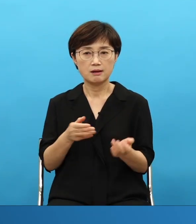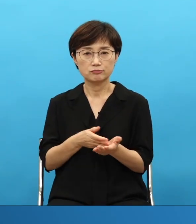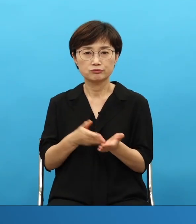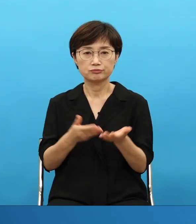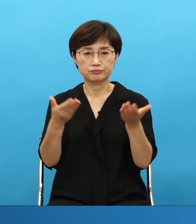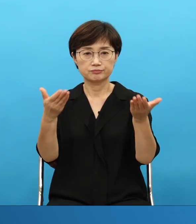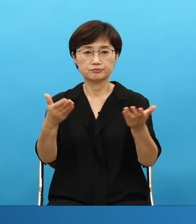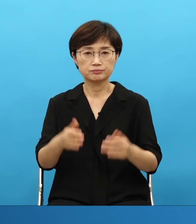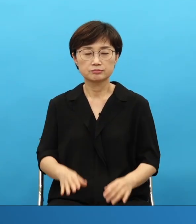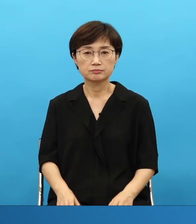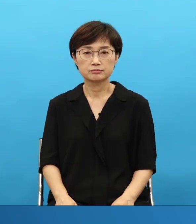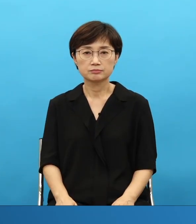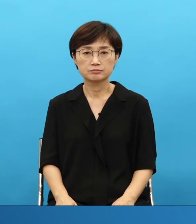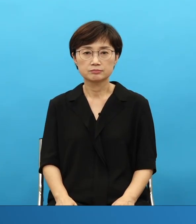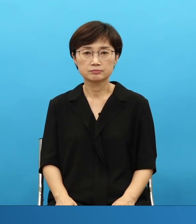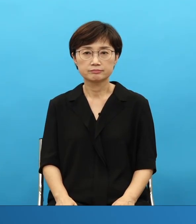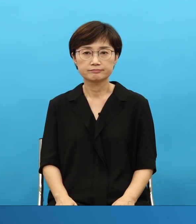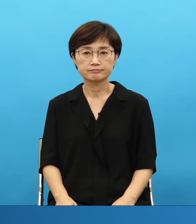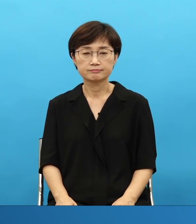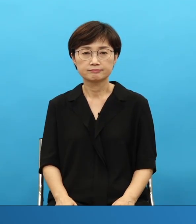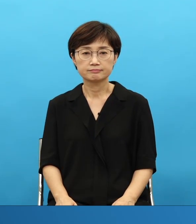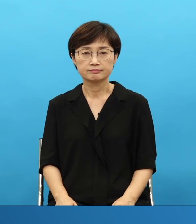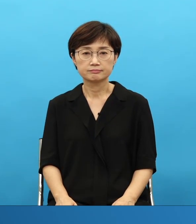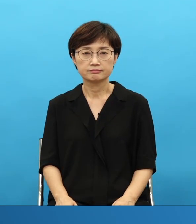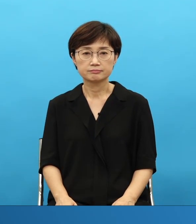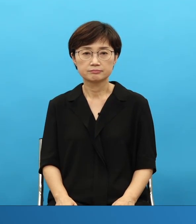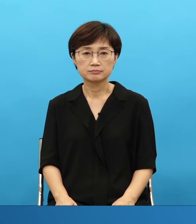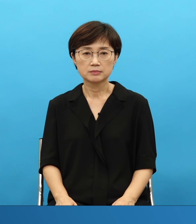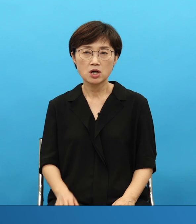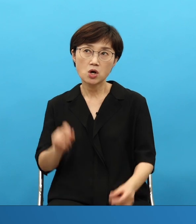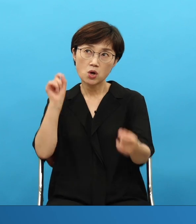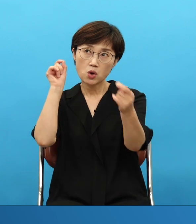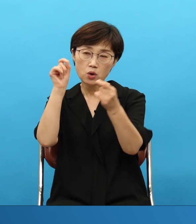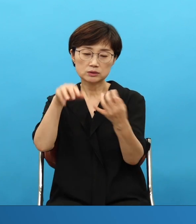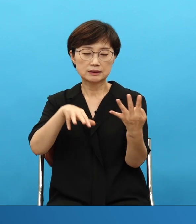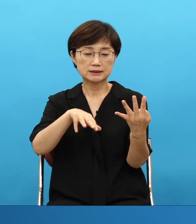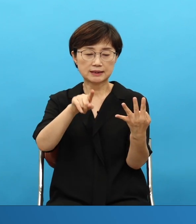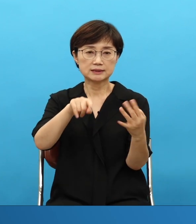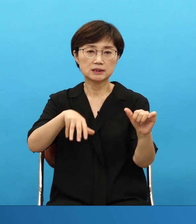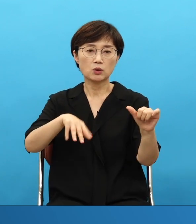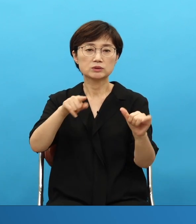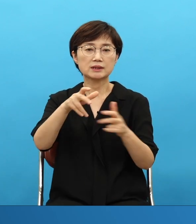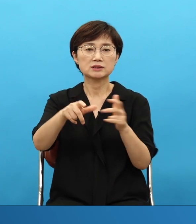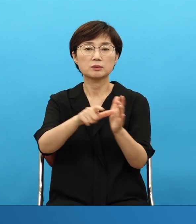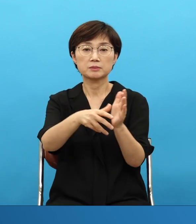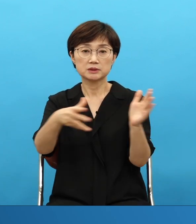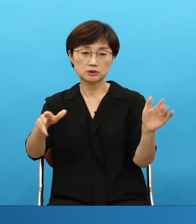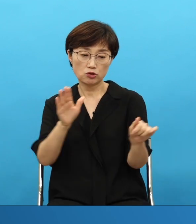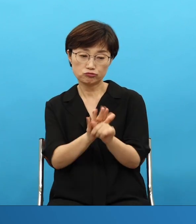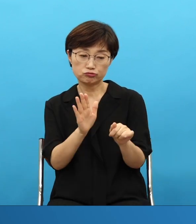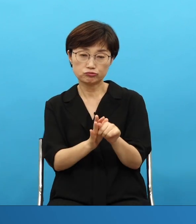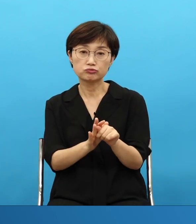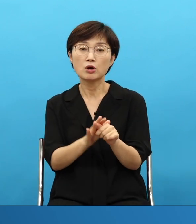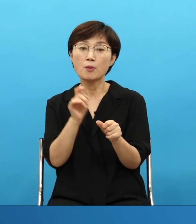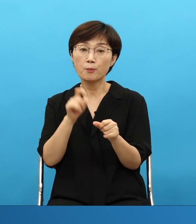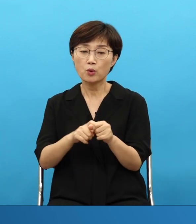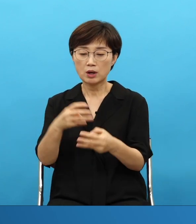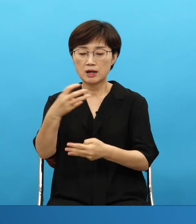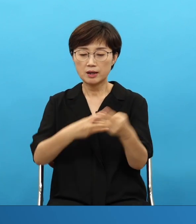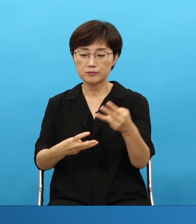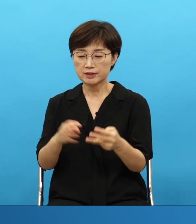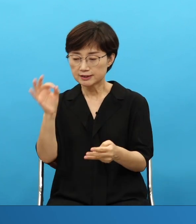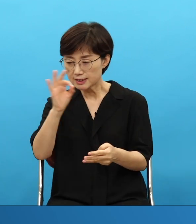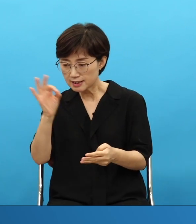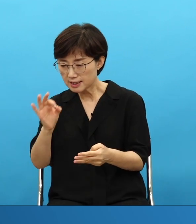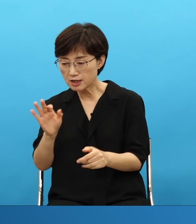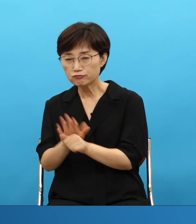안녕하십니까. RUTC 뉴스입니다. 다가올 4차, 5차 산업시대를 살릴 각 분야의 탑랩런트를 찾아 세우는